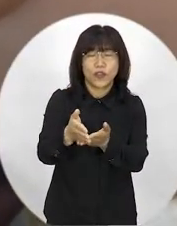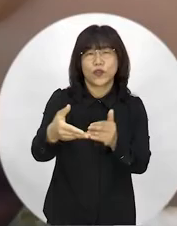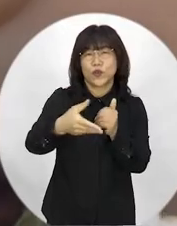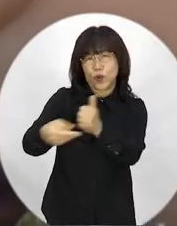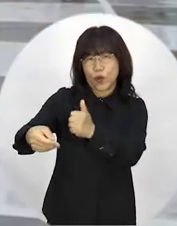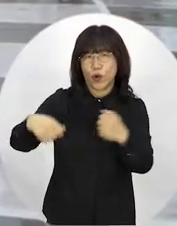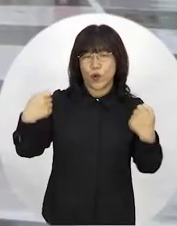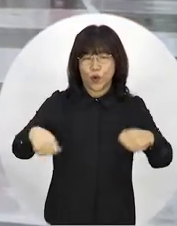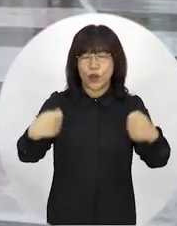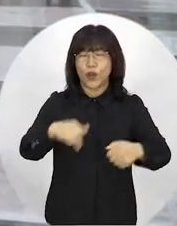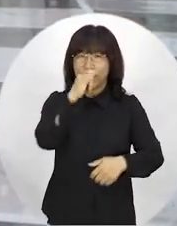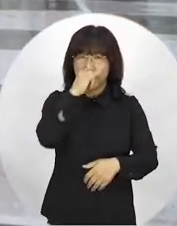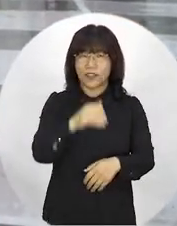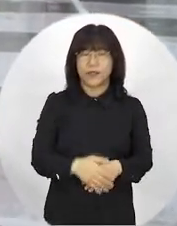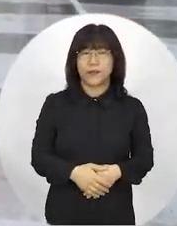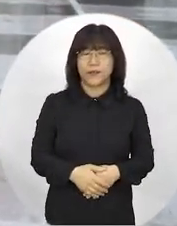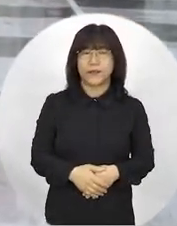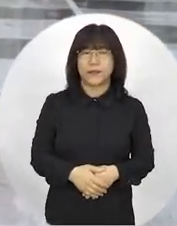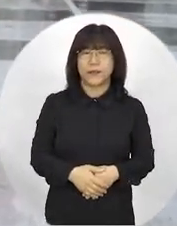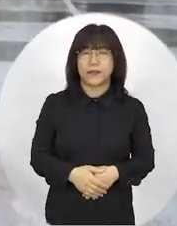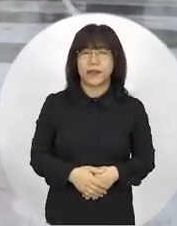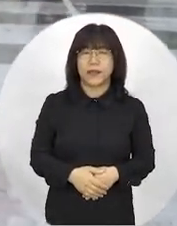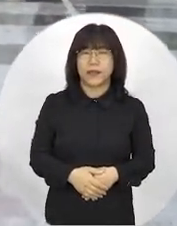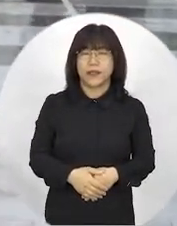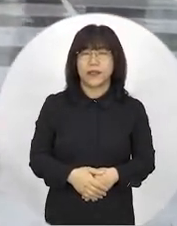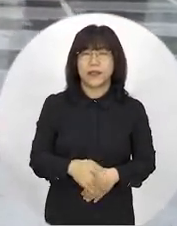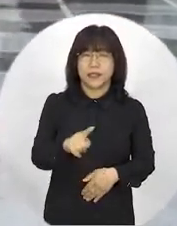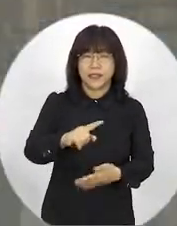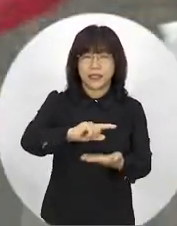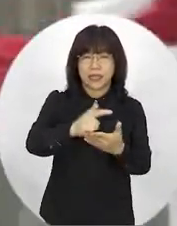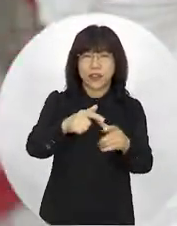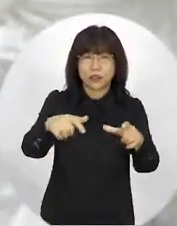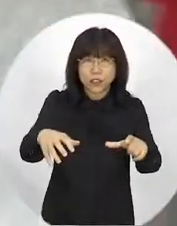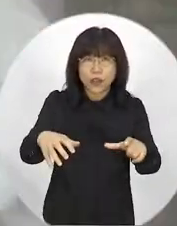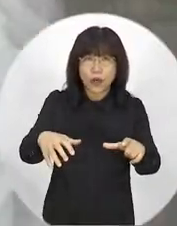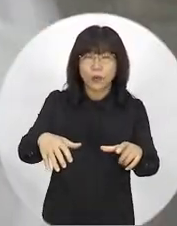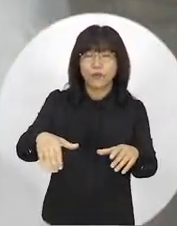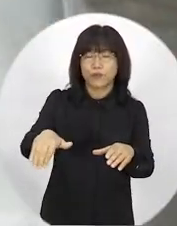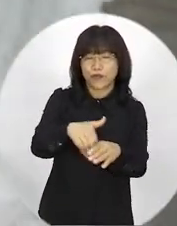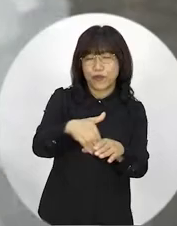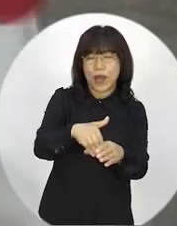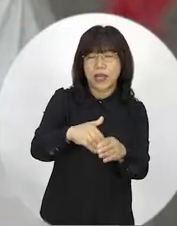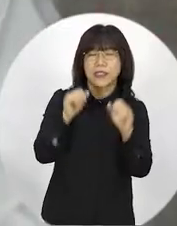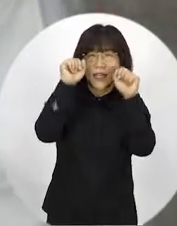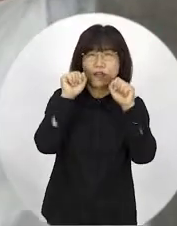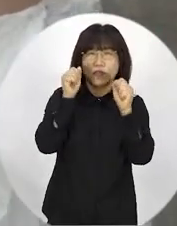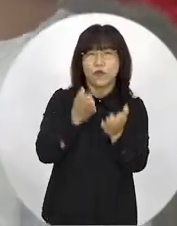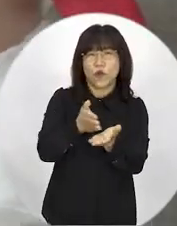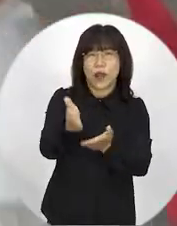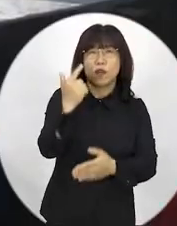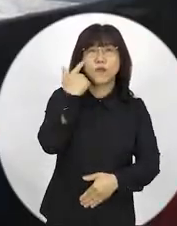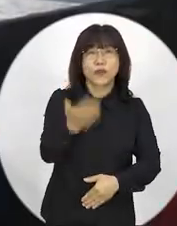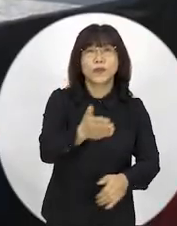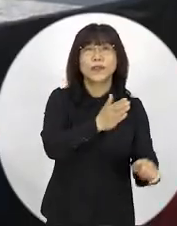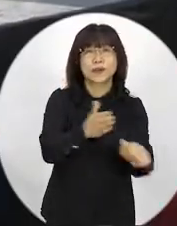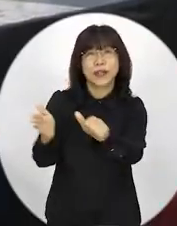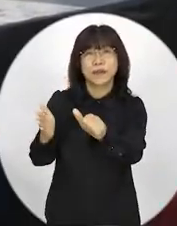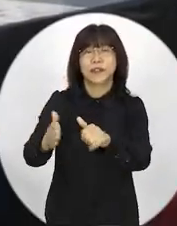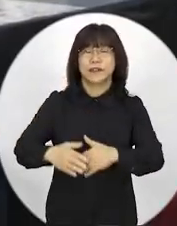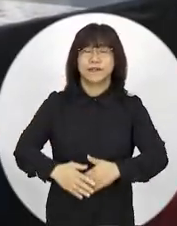초청 공연도 열릴 예정입니다 기타 예술제 에 대한 보다 자세한 사항은 강서 구청 문화체육과 로 문의하면